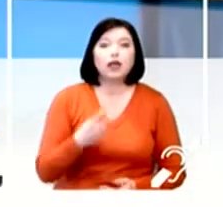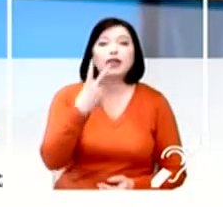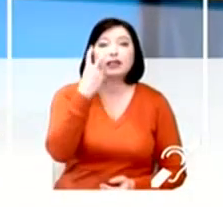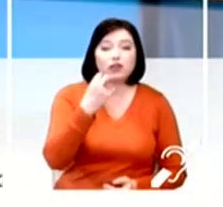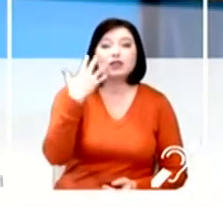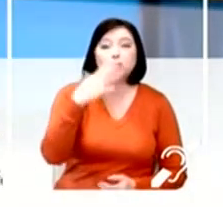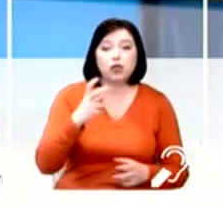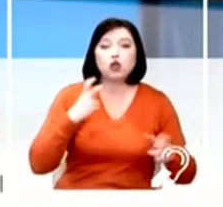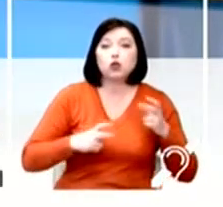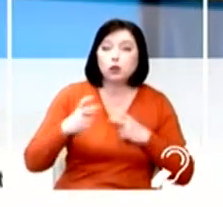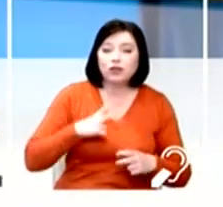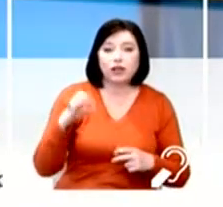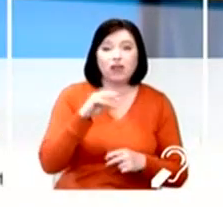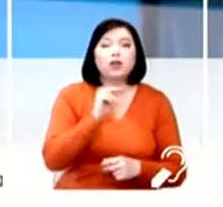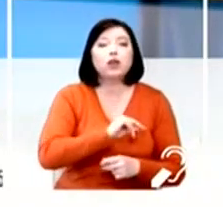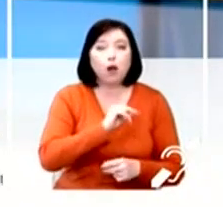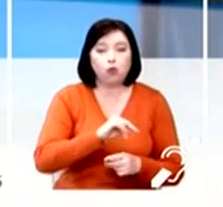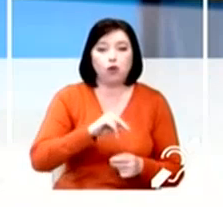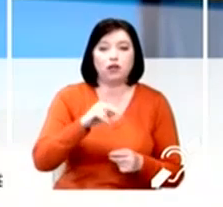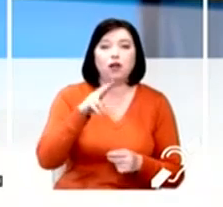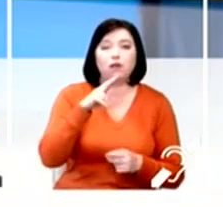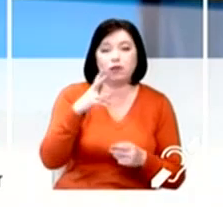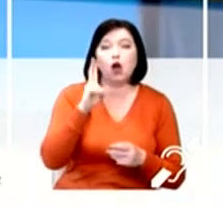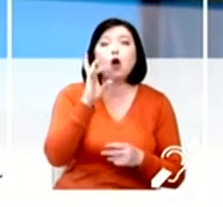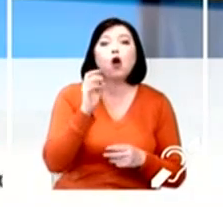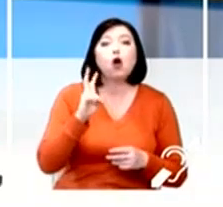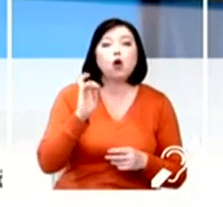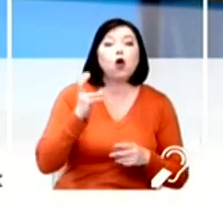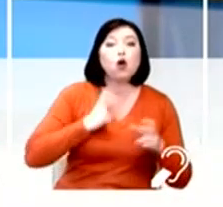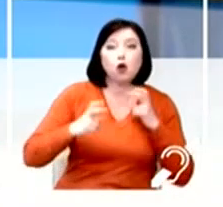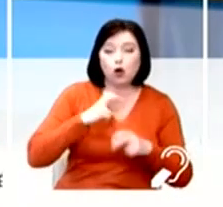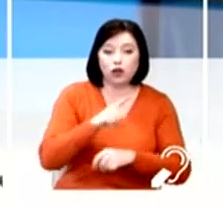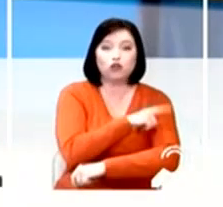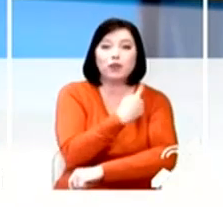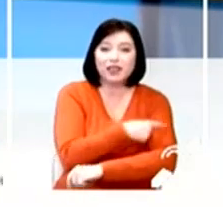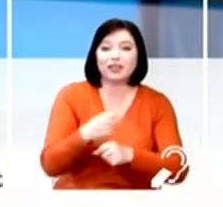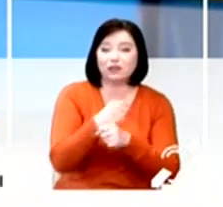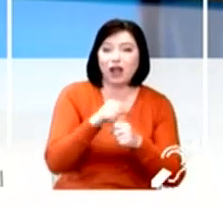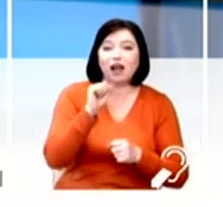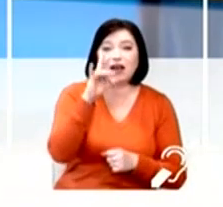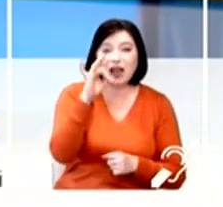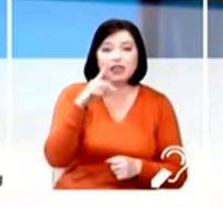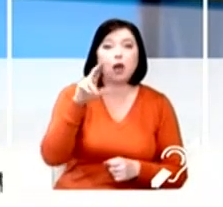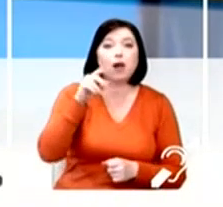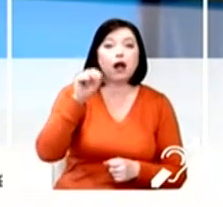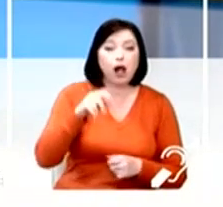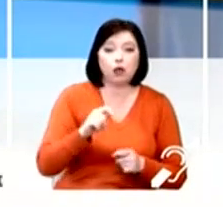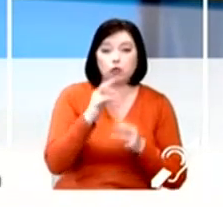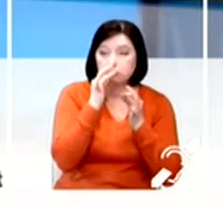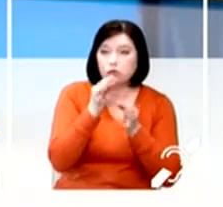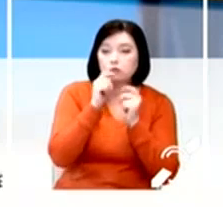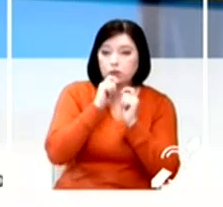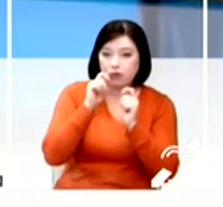De 250 de studenți, dar și angajații ai Centrului de Excelență în Medicină și Farmacie Raisa Pacalo au donat sânge în cadrul